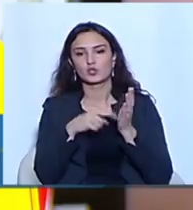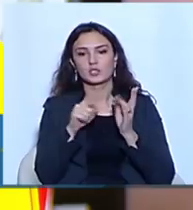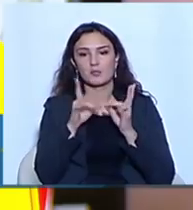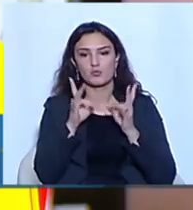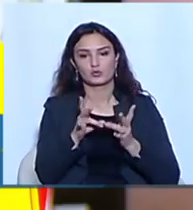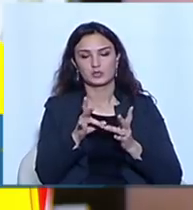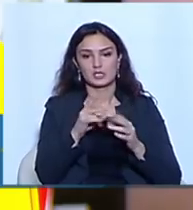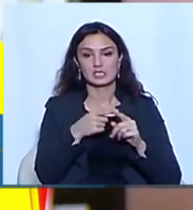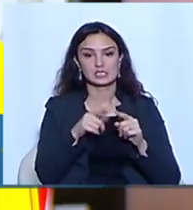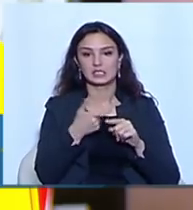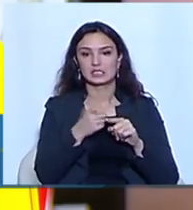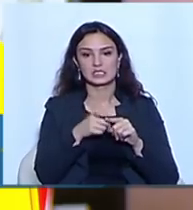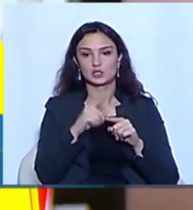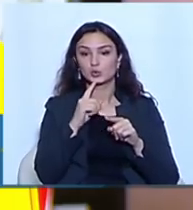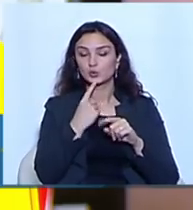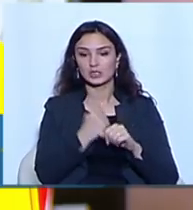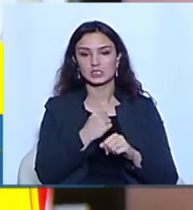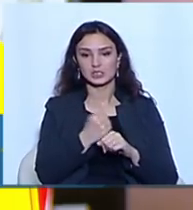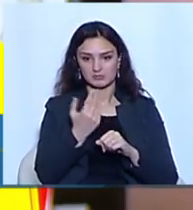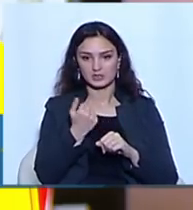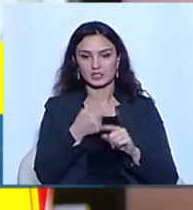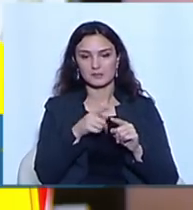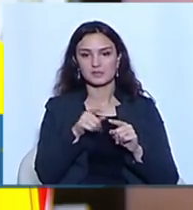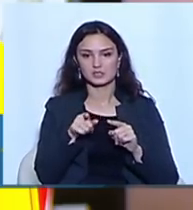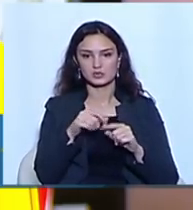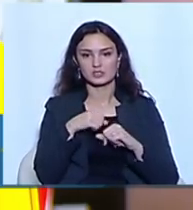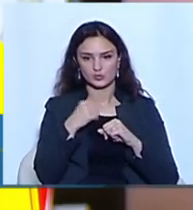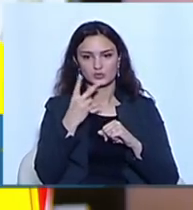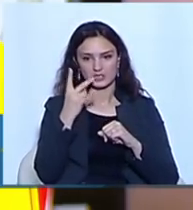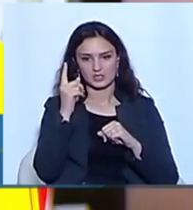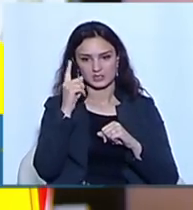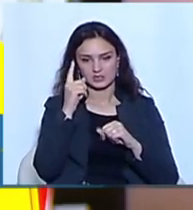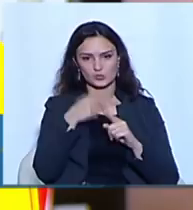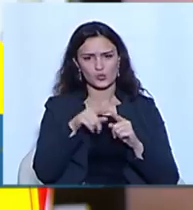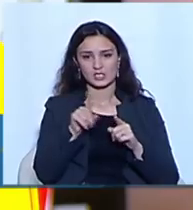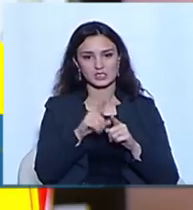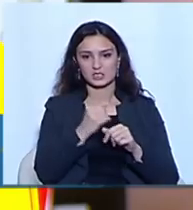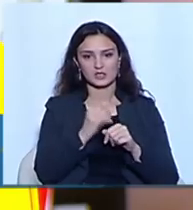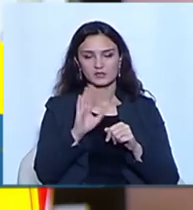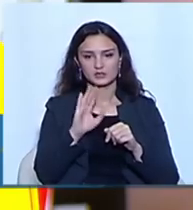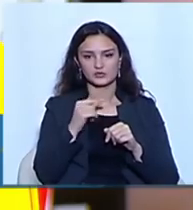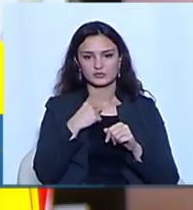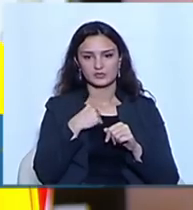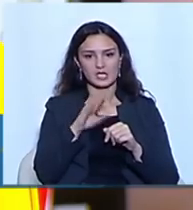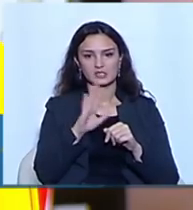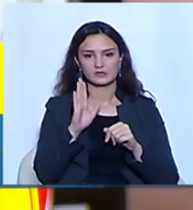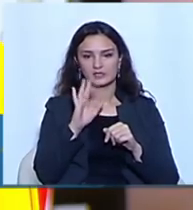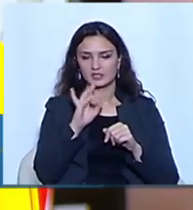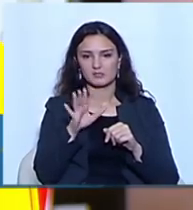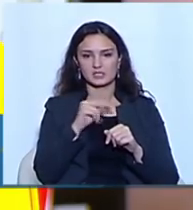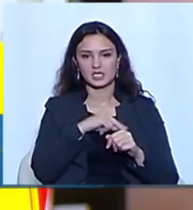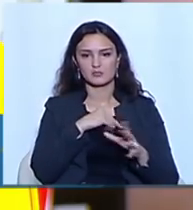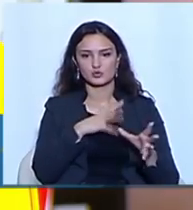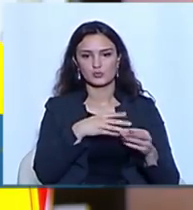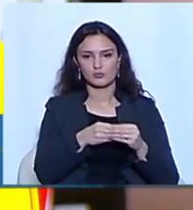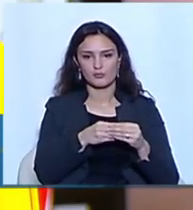მოხდა. ეს ძალიან რთული გასაკეთებელია, მაგრამ ამაზე სავარჯიშოა. თუ ესე არ გავაკეთეთ, ჩვენ არ გვექნება